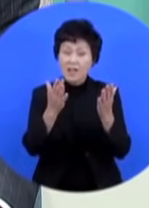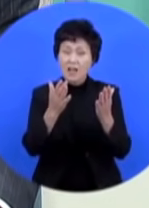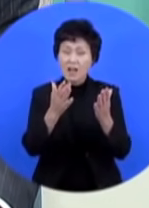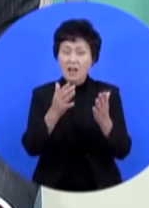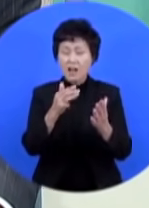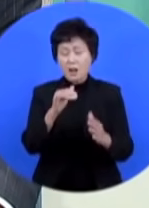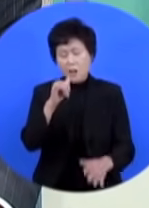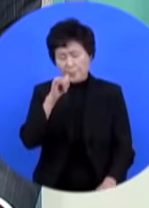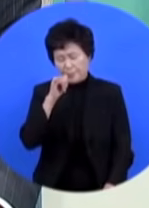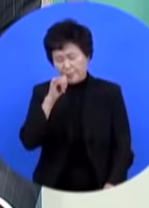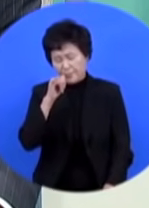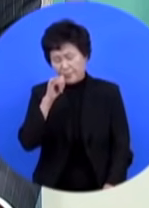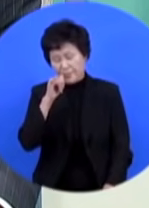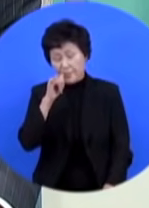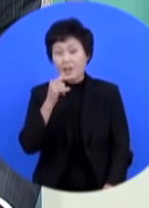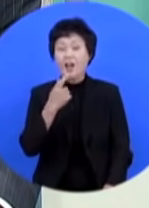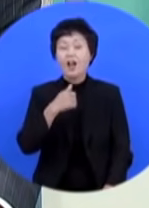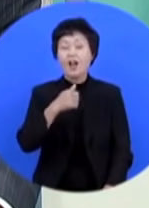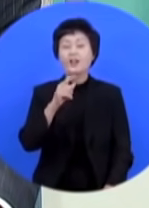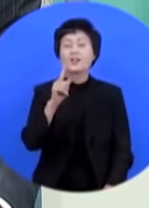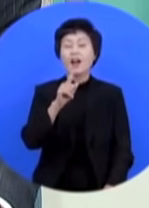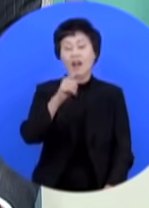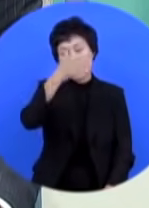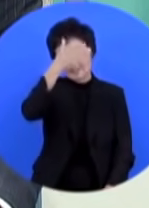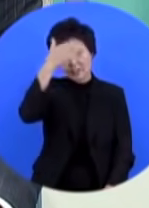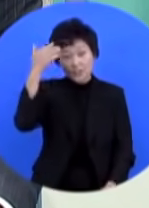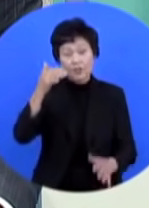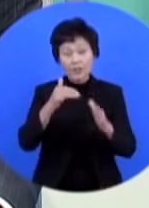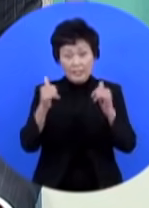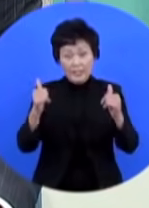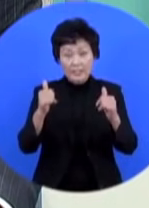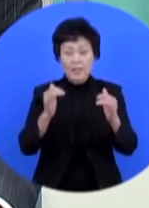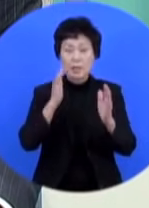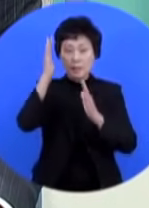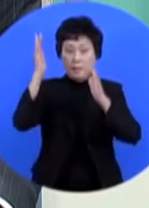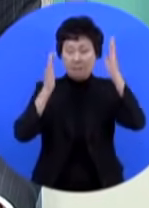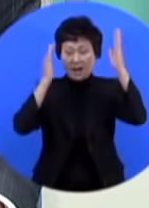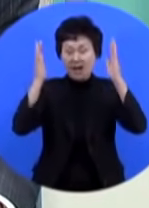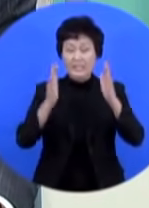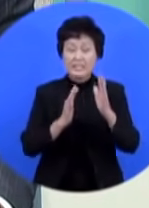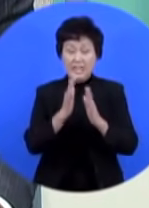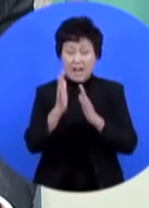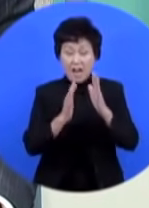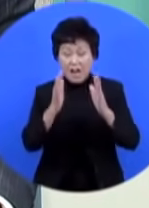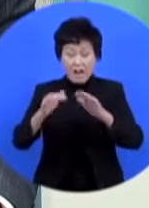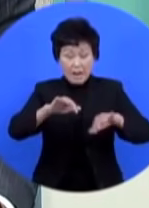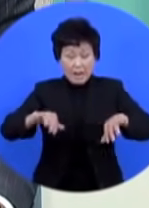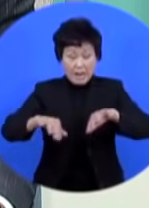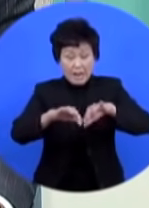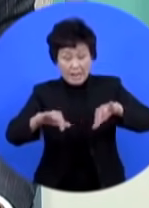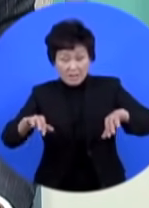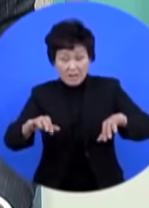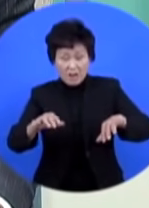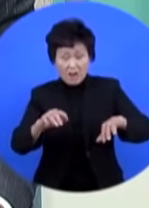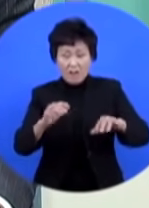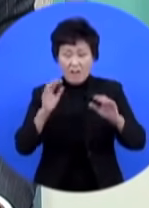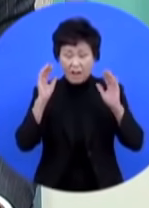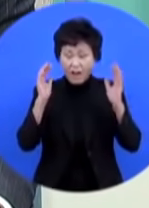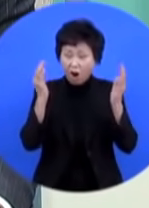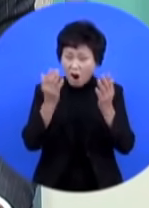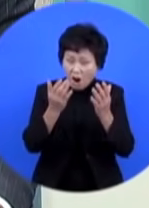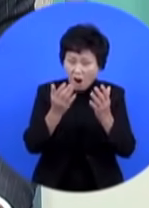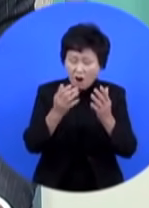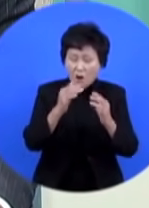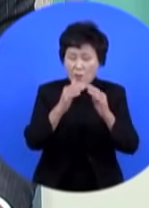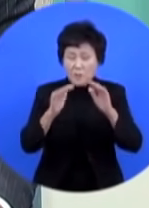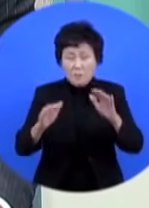청년이 말레이시아 정글 이슬람 마을로 단기 선교를 갔어요. 네네. 그랬다가 파도에 휩쓸려서 떠내려가는